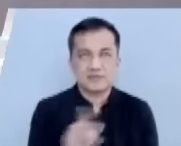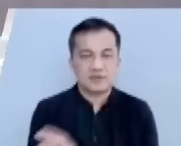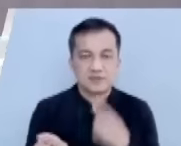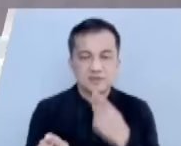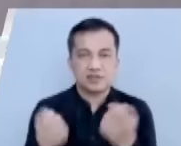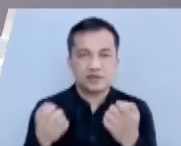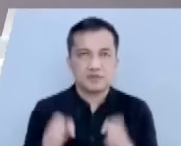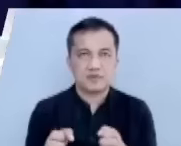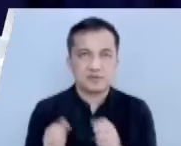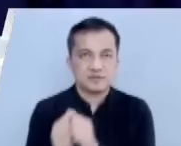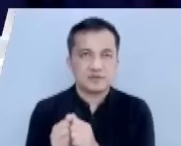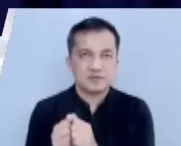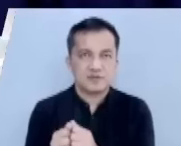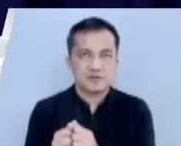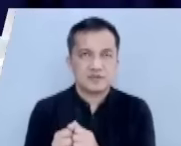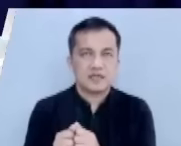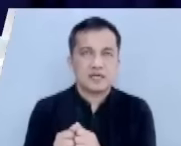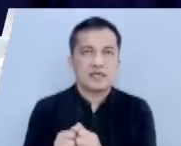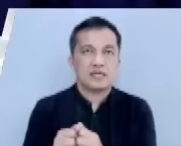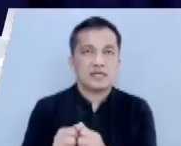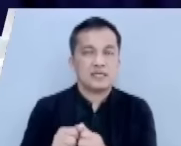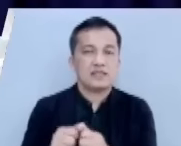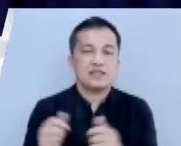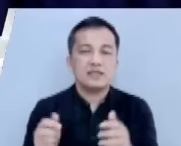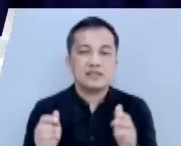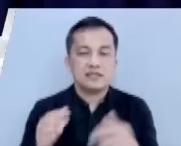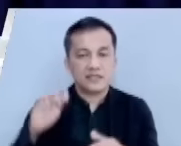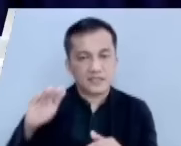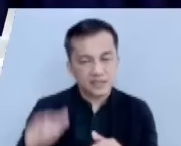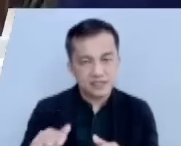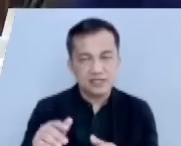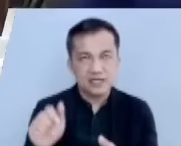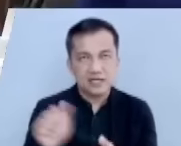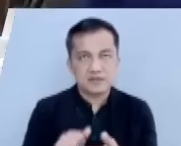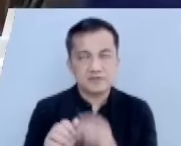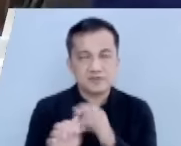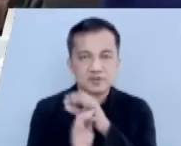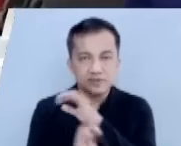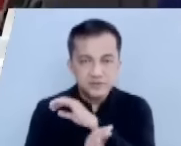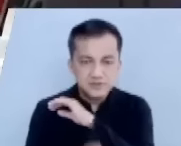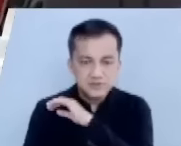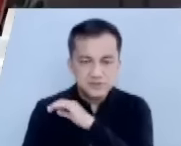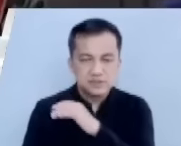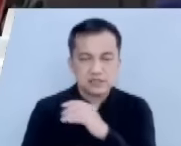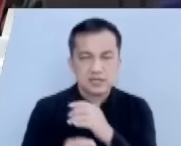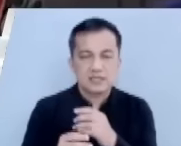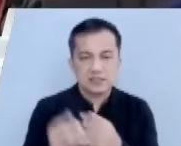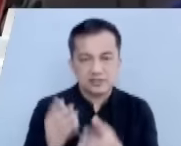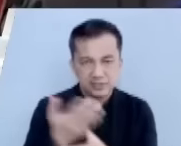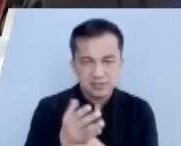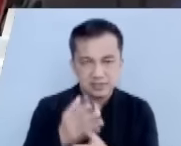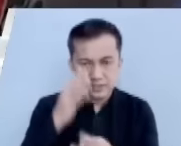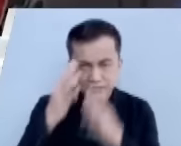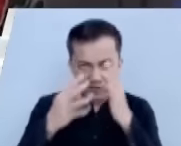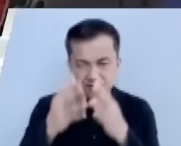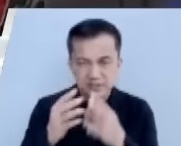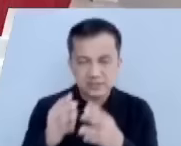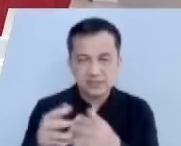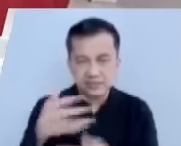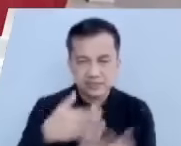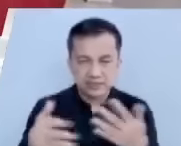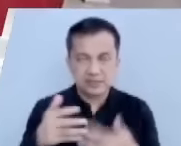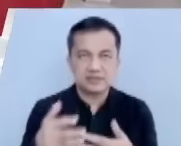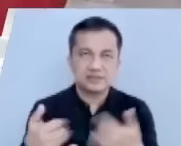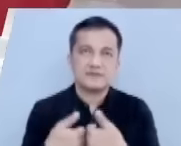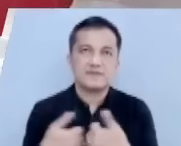Little Arc Foundation, nag-share sina Shuvia at Kim ng kanilang creativity sa kids at nakisaya sa games. Dumalo rin